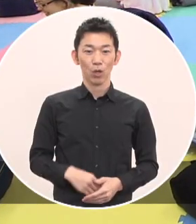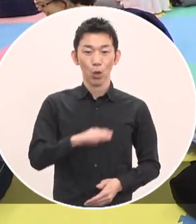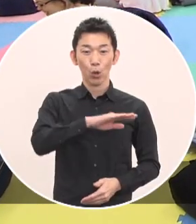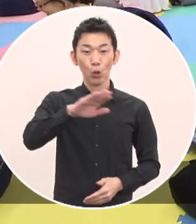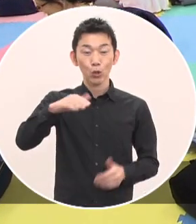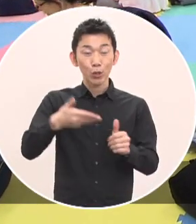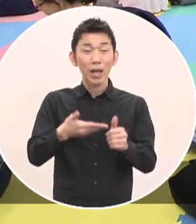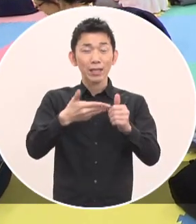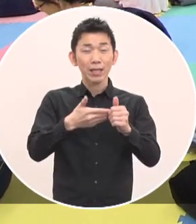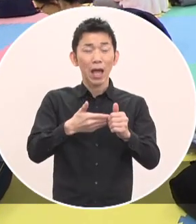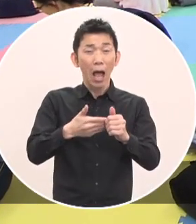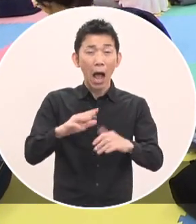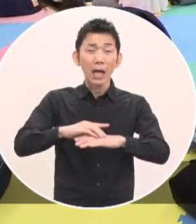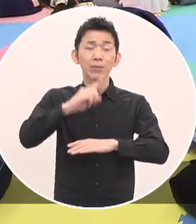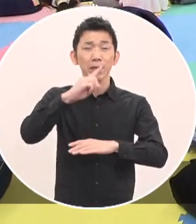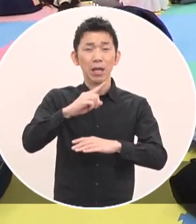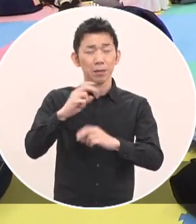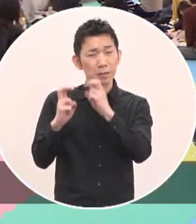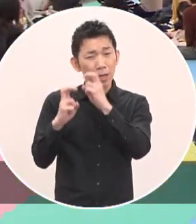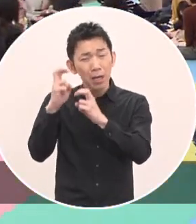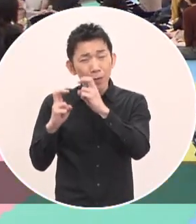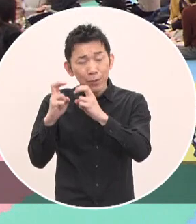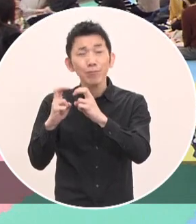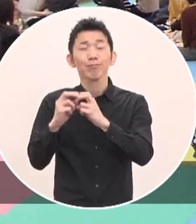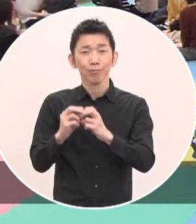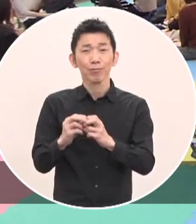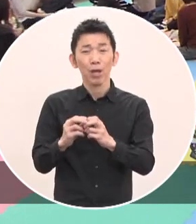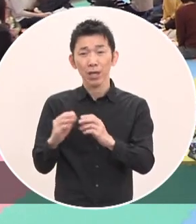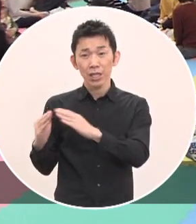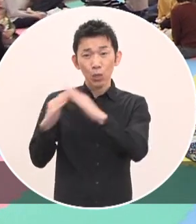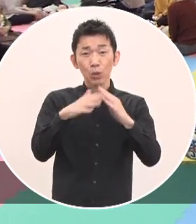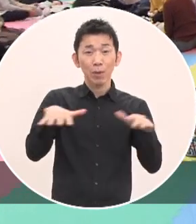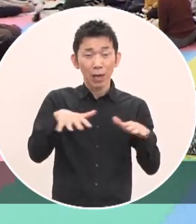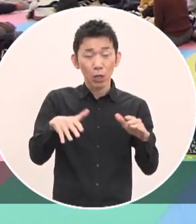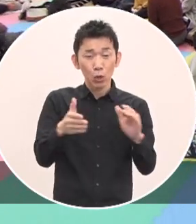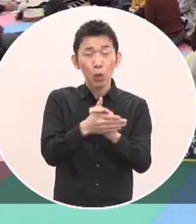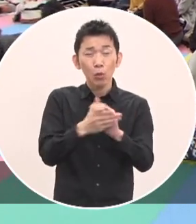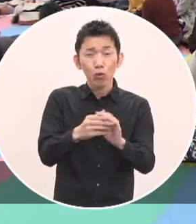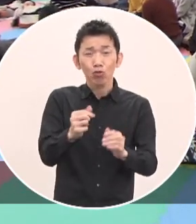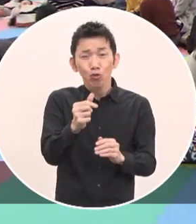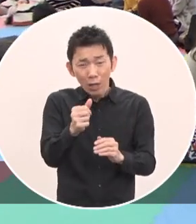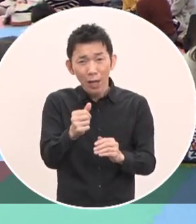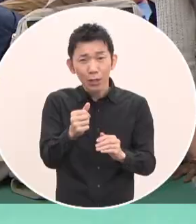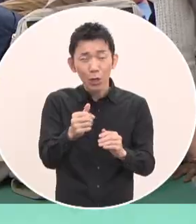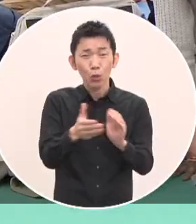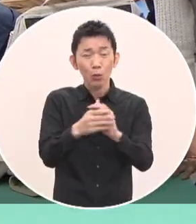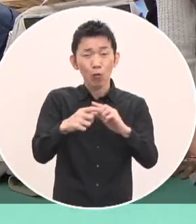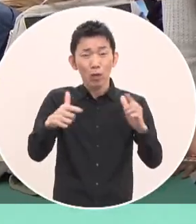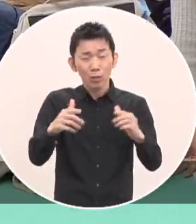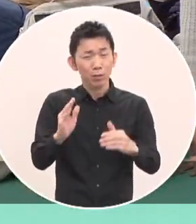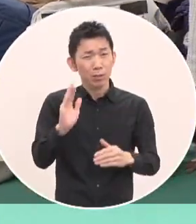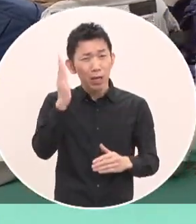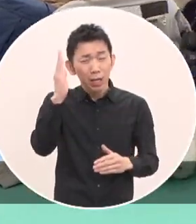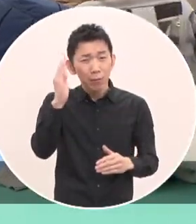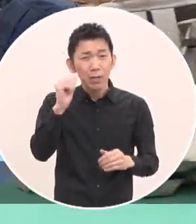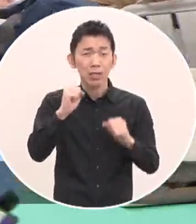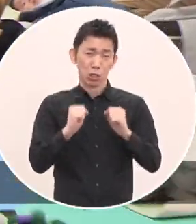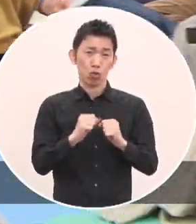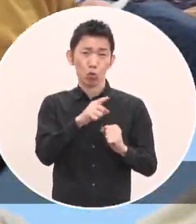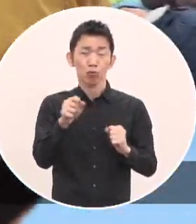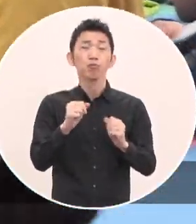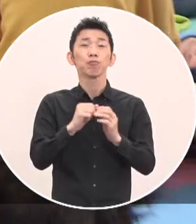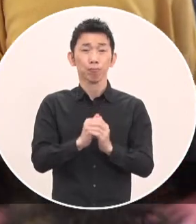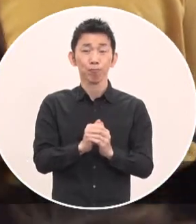と初めての育児で一人で悩まれて人見知りでなかなかあの土地にもなれなくてるったくさん見えるかなと思い